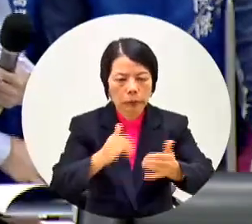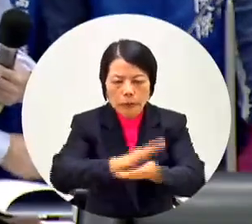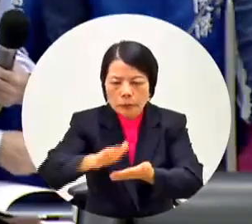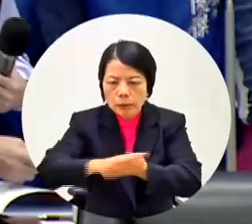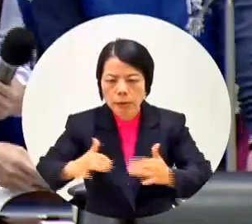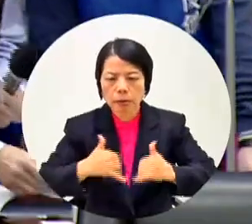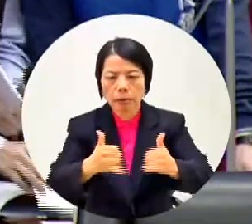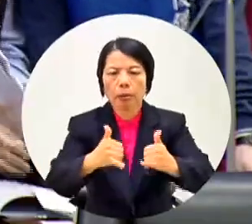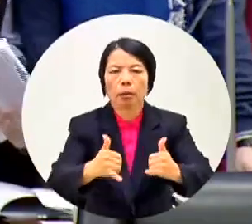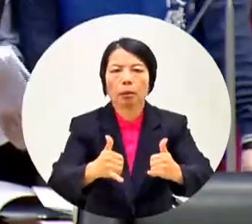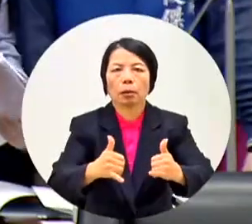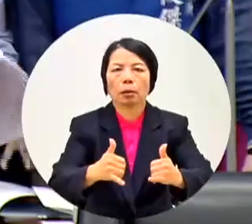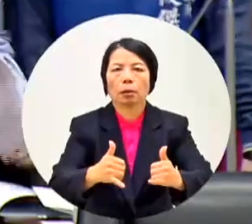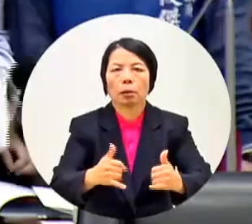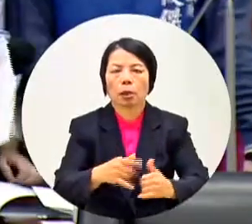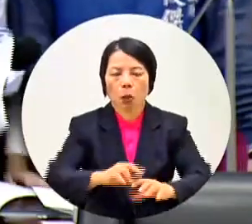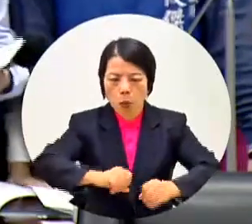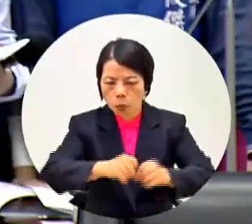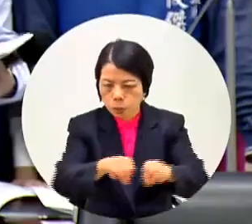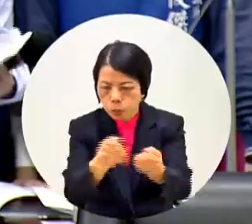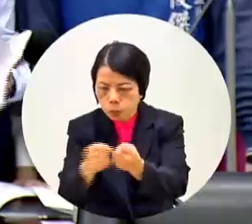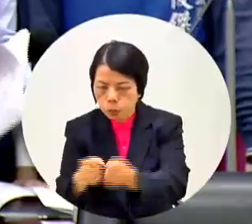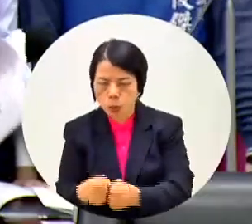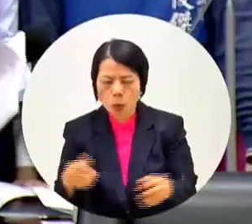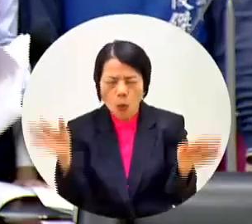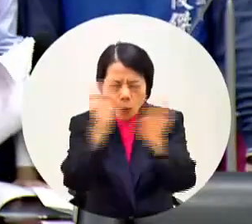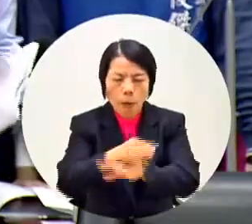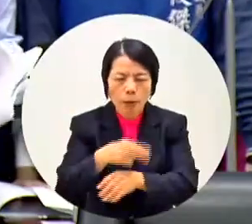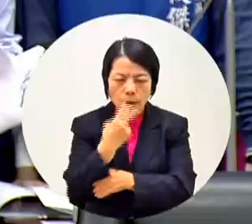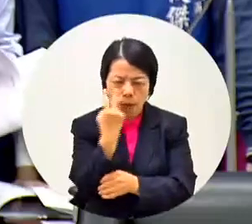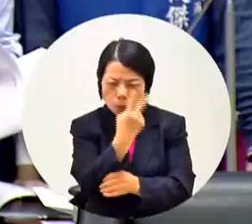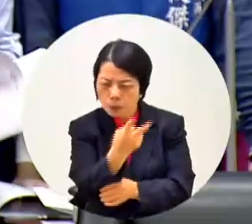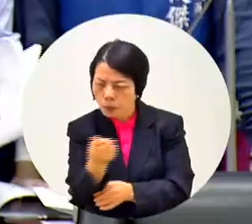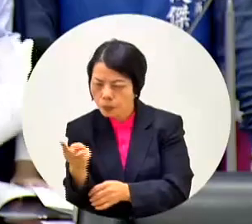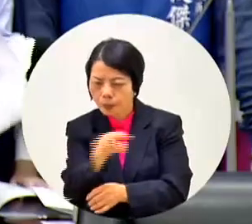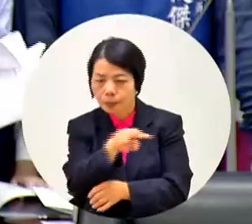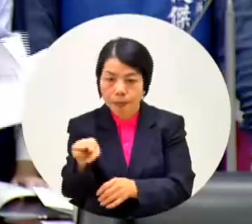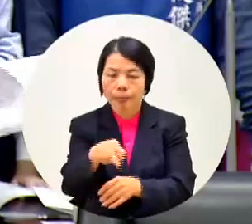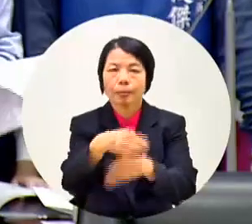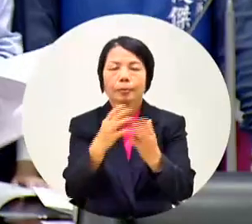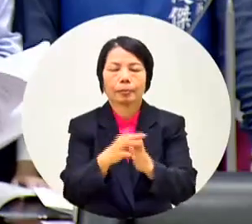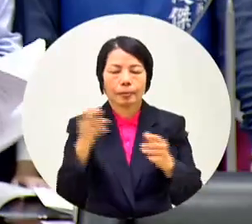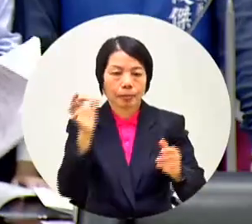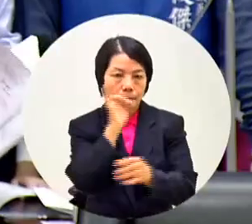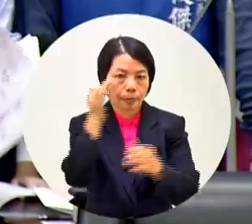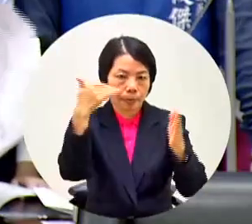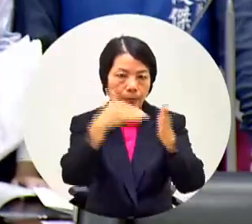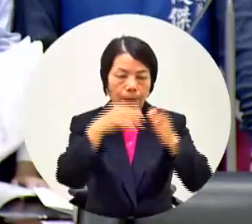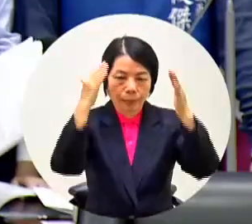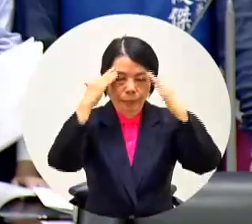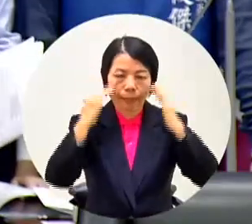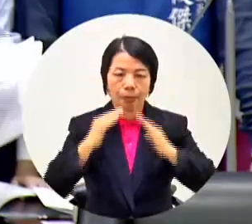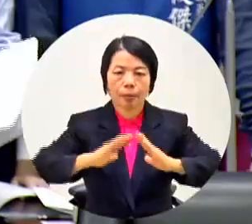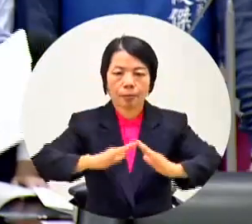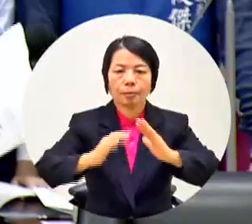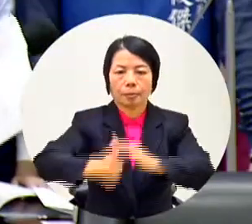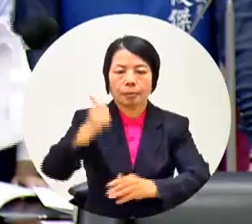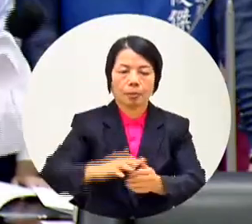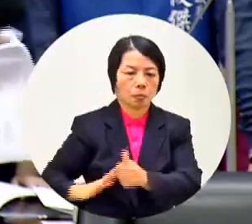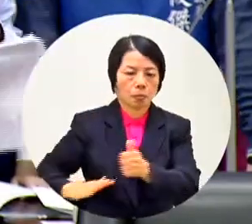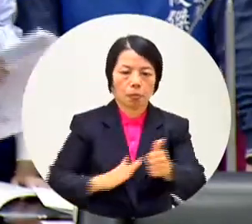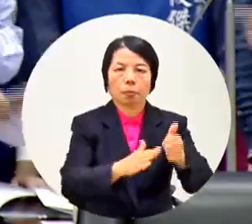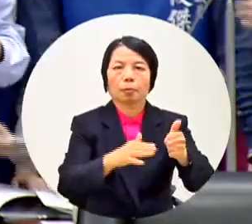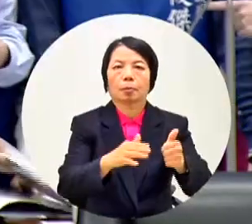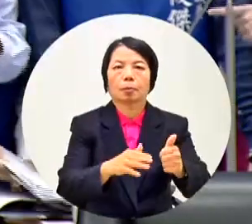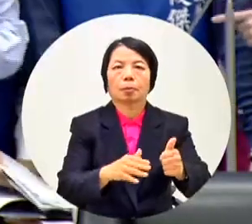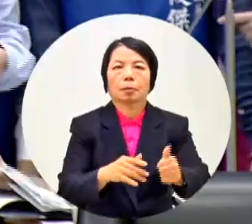道路。我也看到了韩市长，他也主动带队去主动的把我们这些